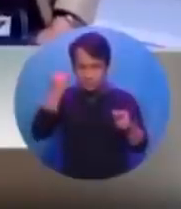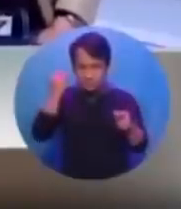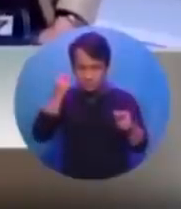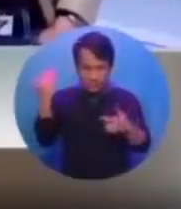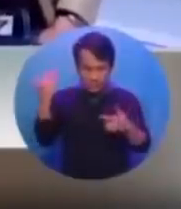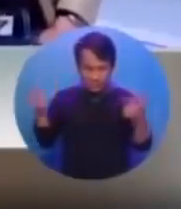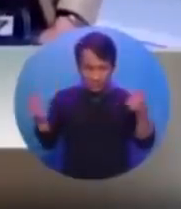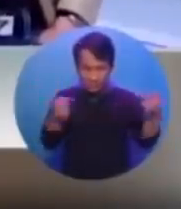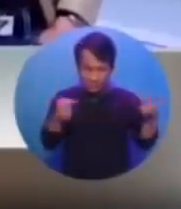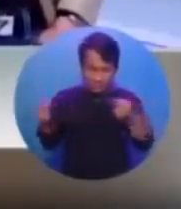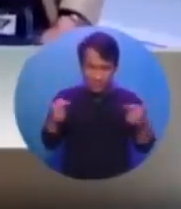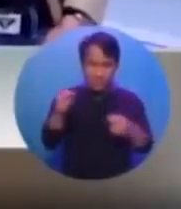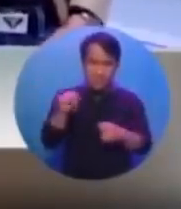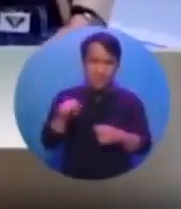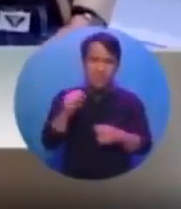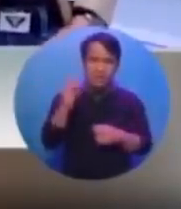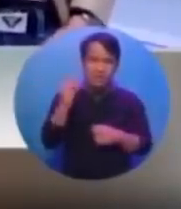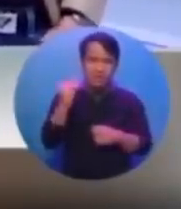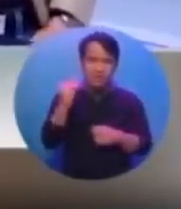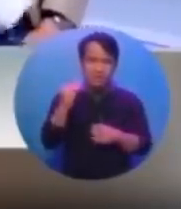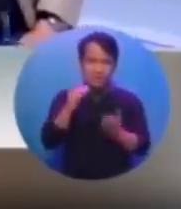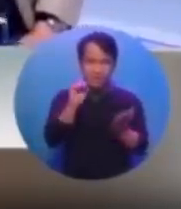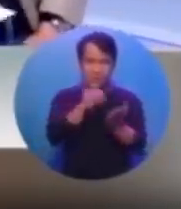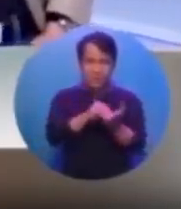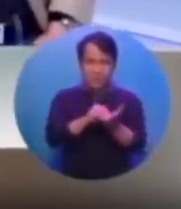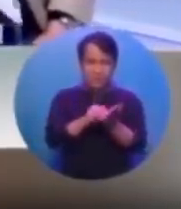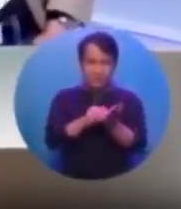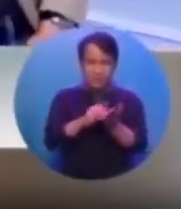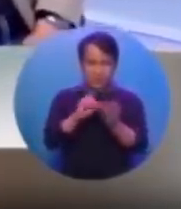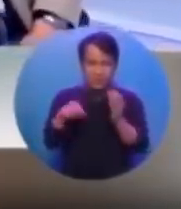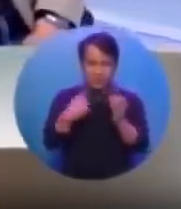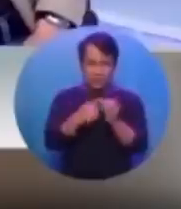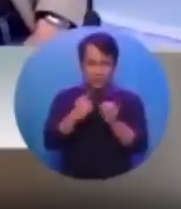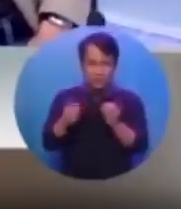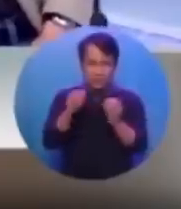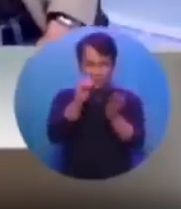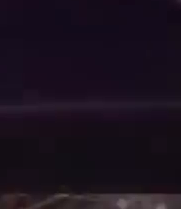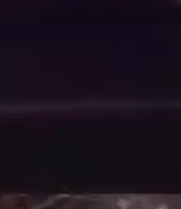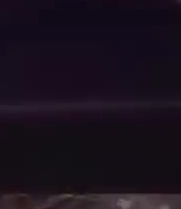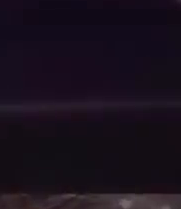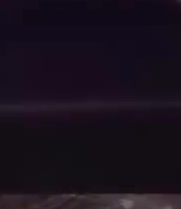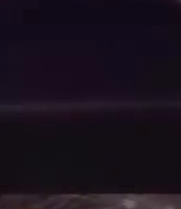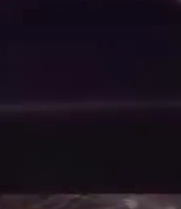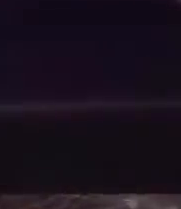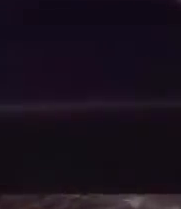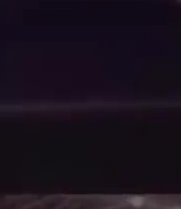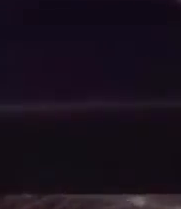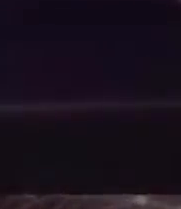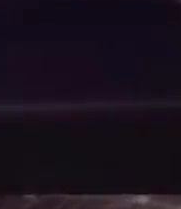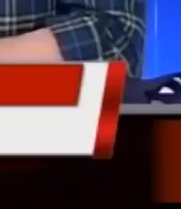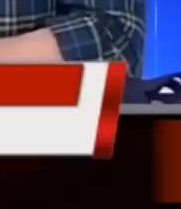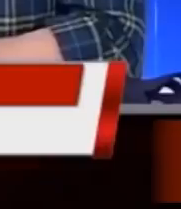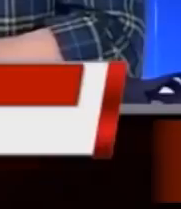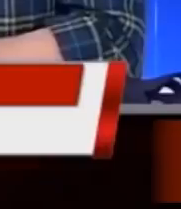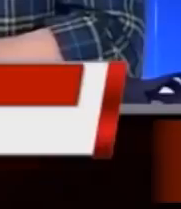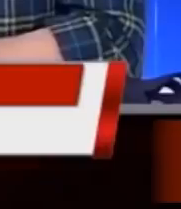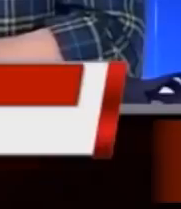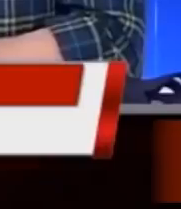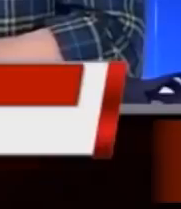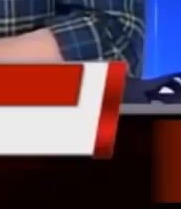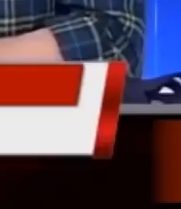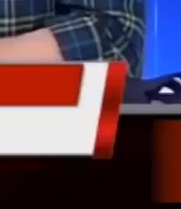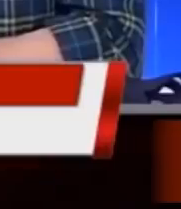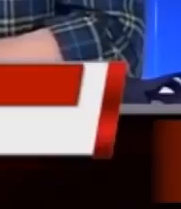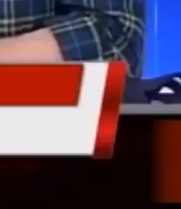lahat po ng mga subscribers po, ito po ay para sa inyong lahat. Ito yung paulit-ulit ko sinasabi noon. Meron tayong lakas.